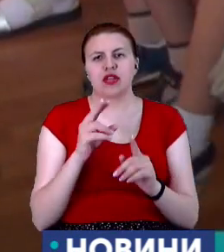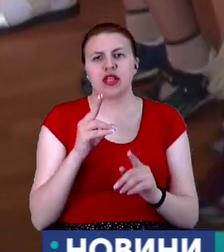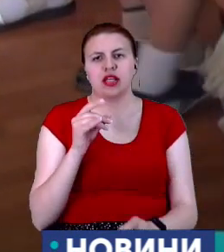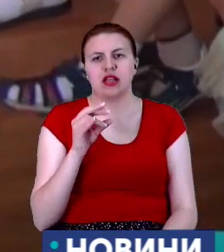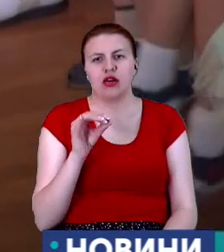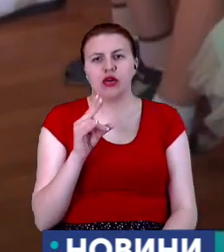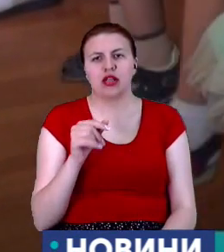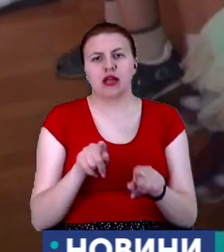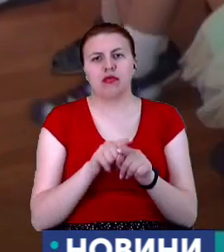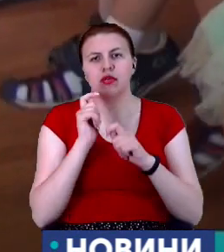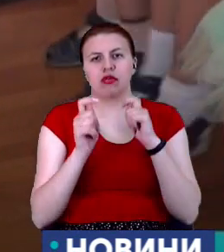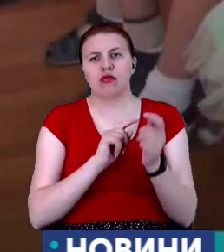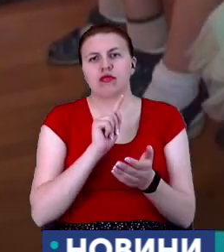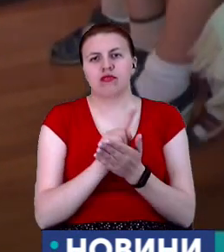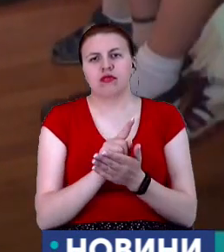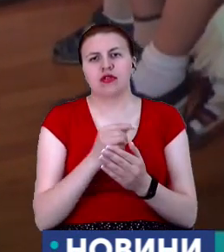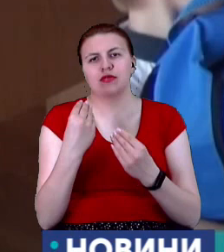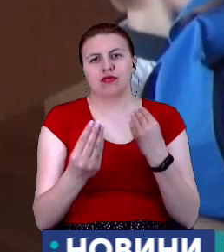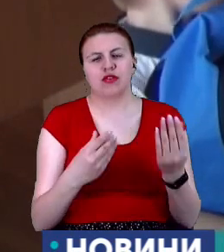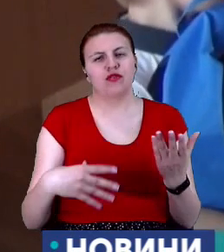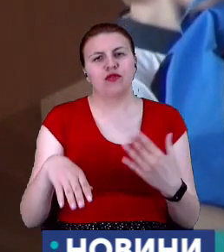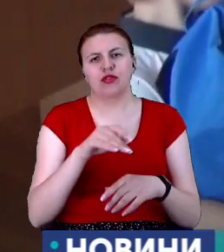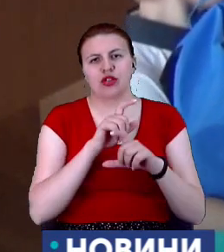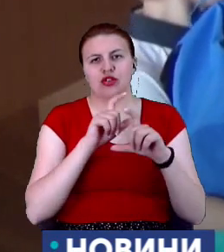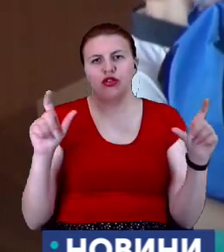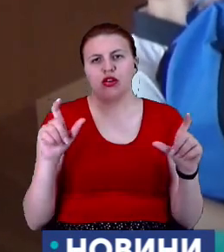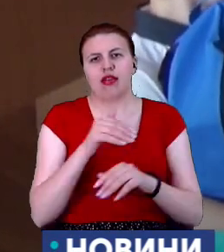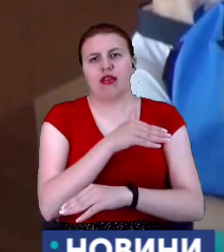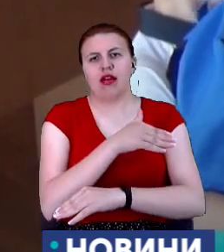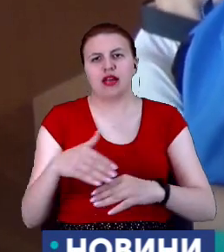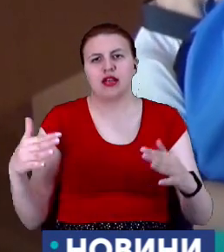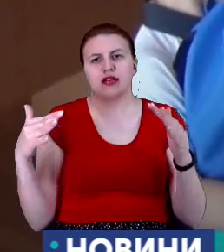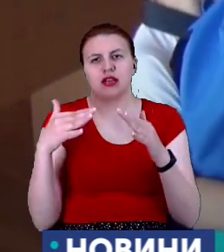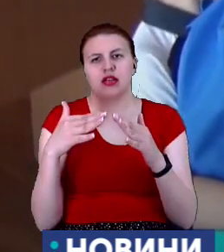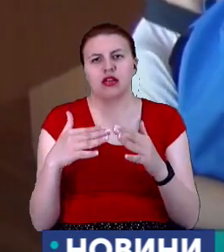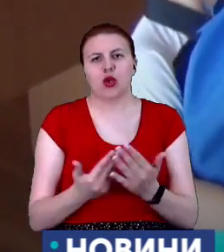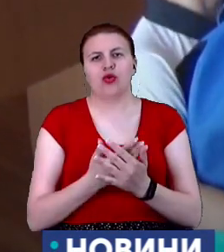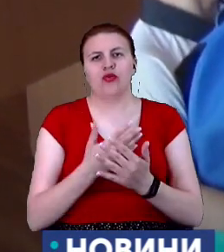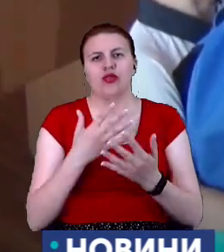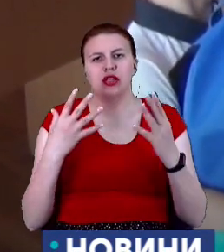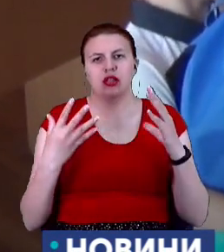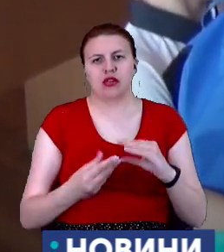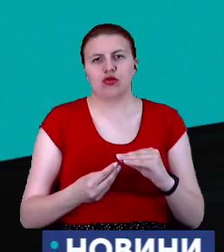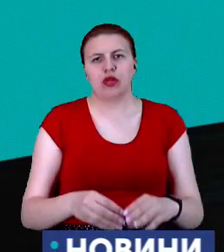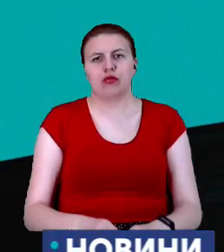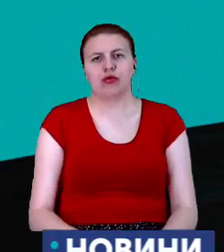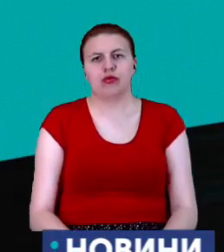мають роздати першокласникам усіх шкіл на лінії зіткнення. Владислав Уколов, Володимир Погун. Новини на